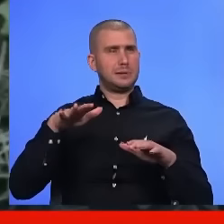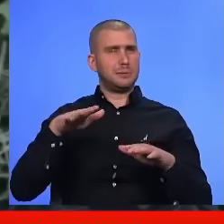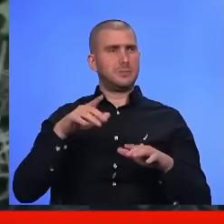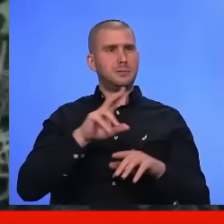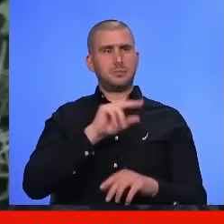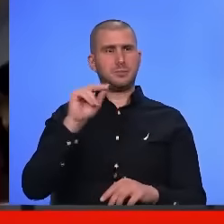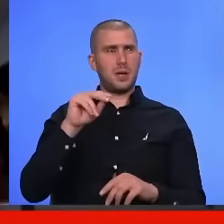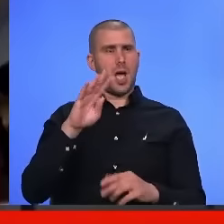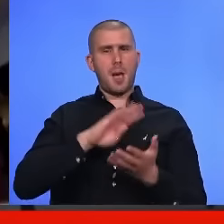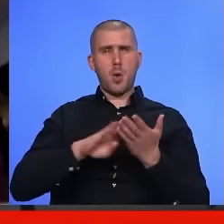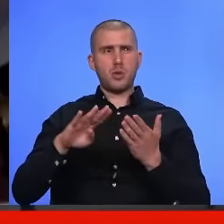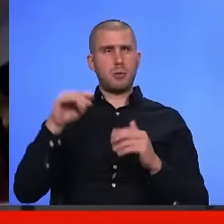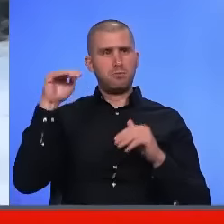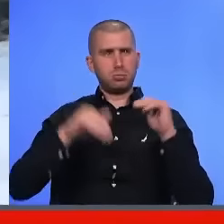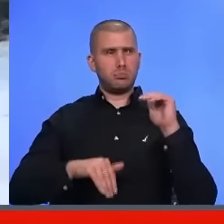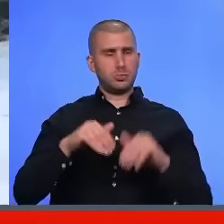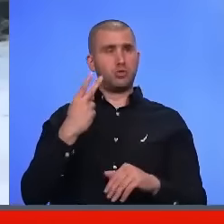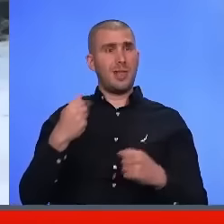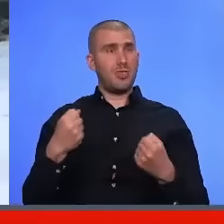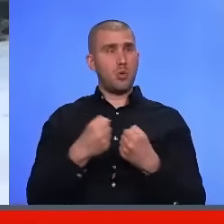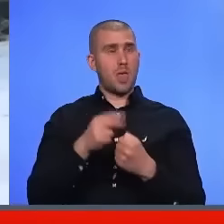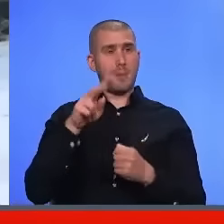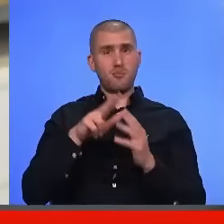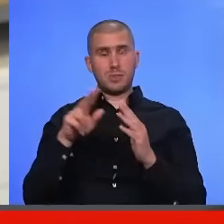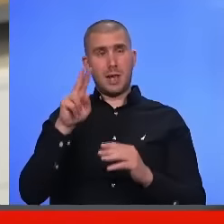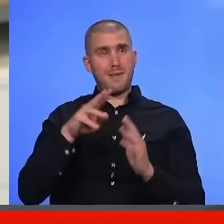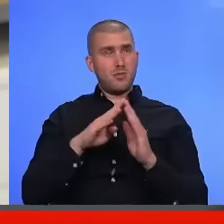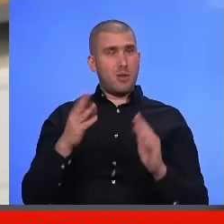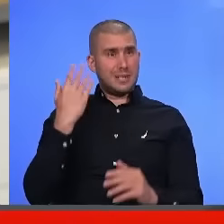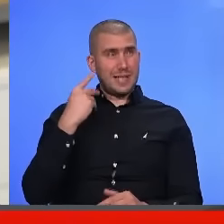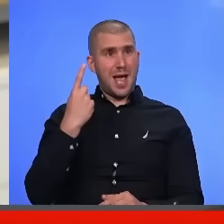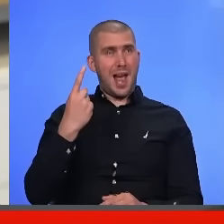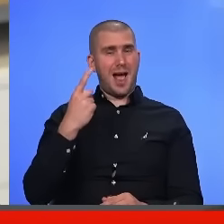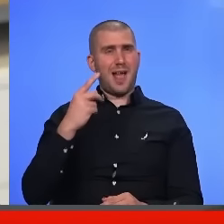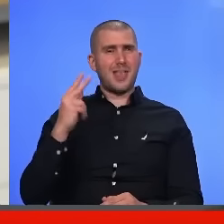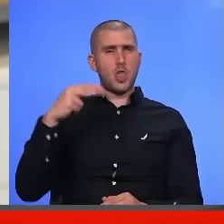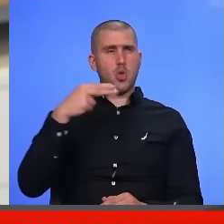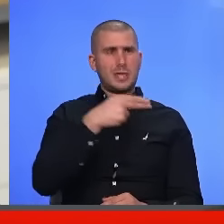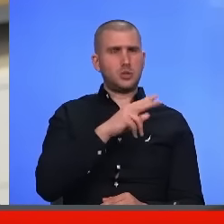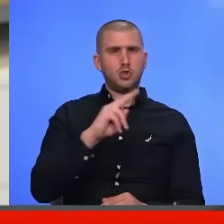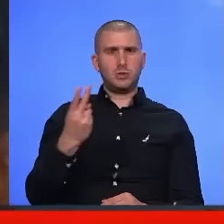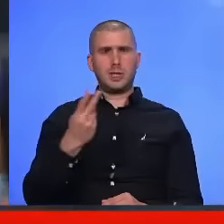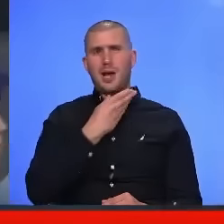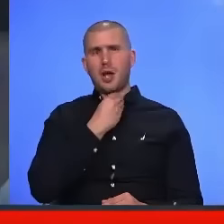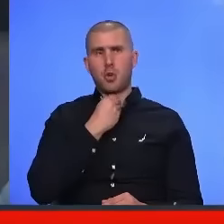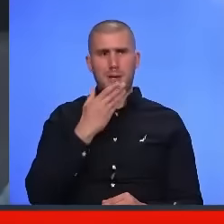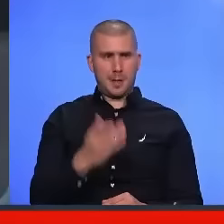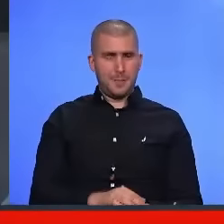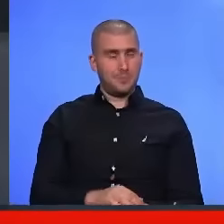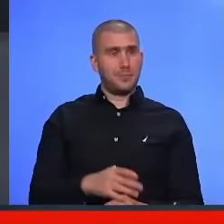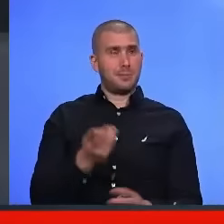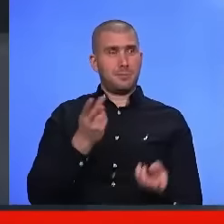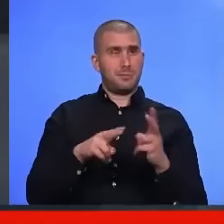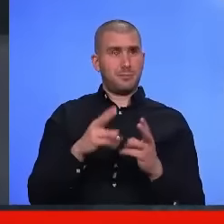זהה בתוך ארבעה חודשים. שתי התאונות ב-2018-2019, אחת באינדונזיה, אחת באתיופיה, שנהרגו